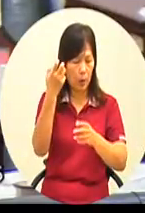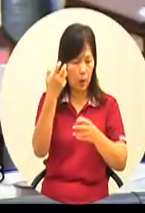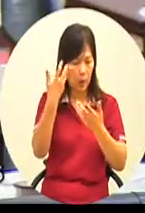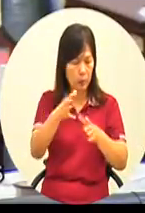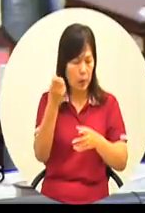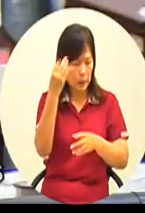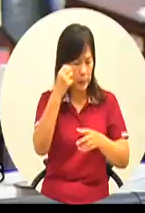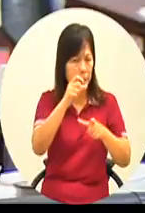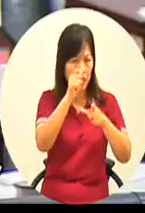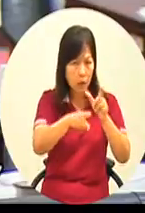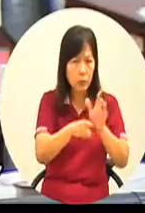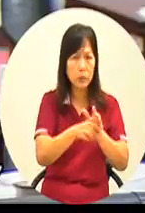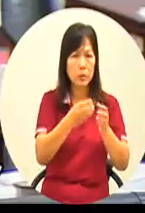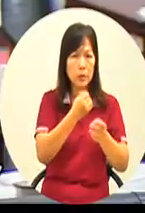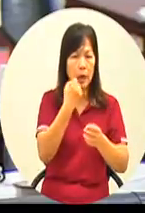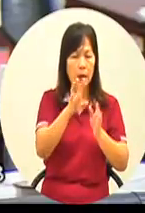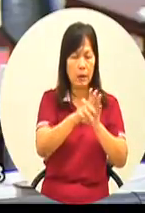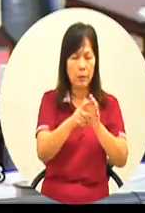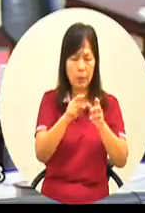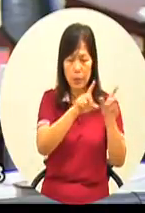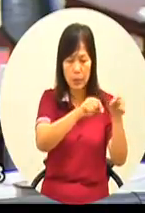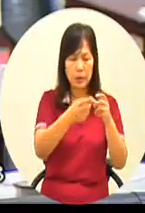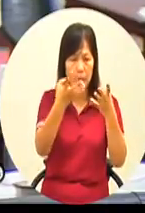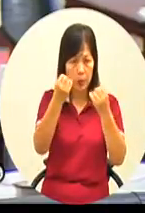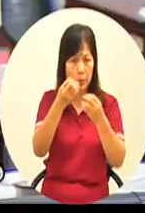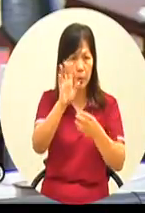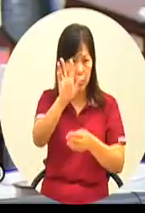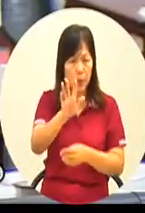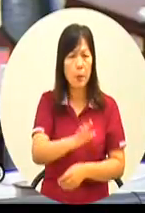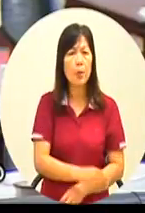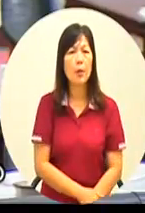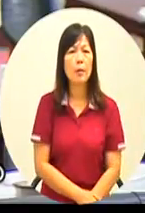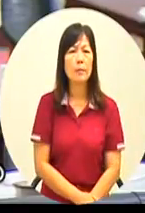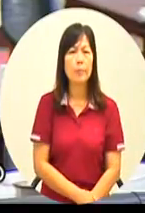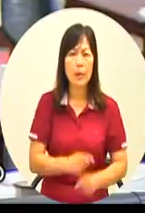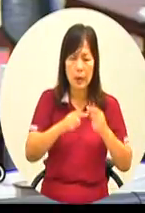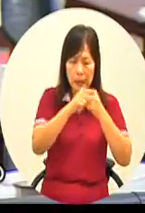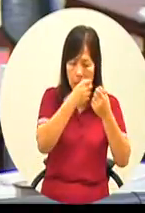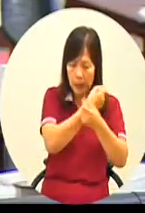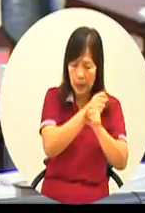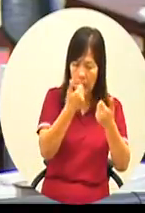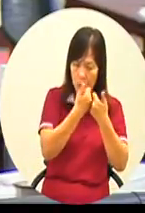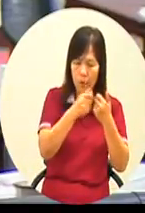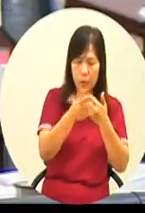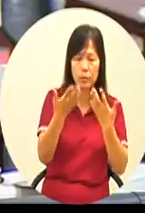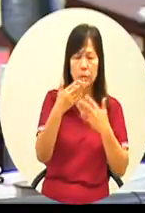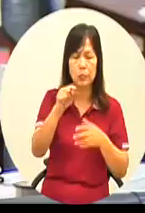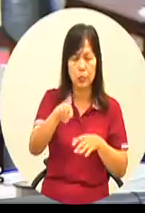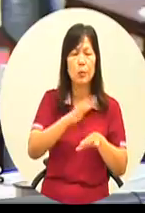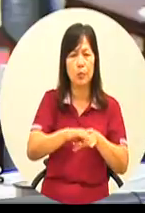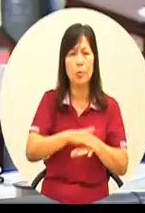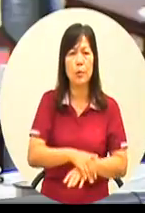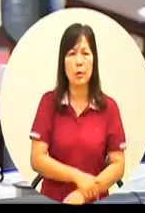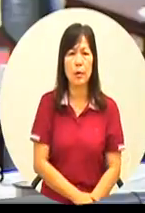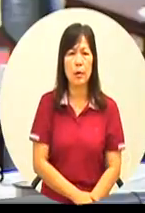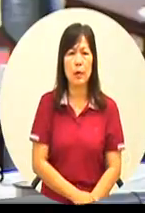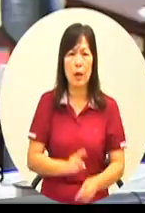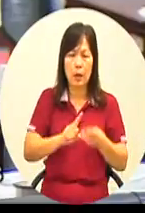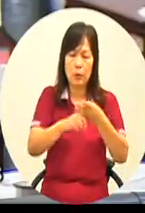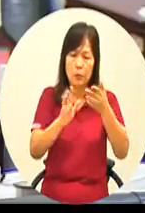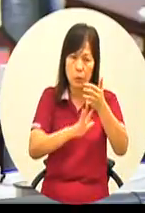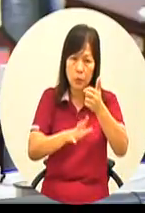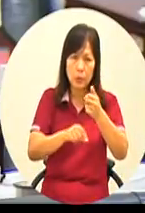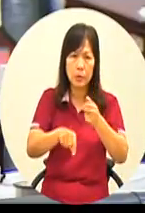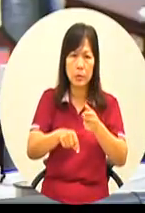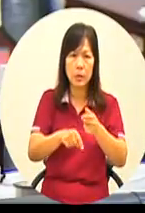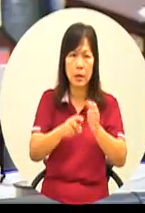他们都已经在大量的使用大数据，好，那我想研考会也很清楚这一点了，哈。那主委可不可以就这个部分，哈，